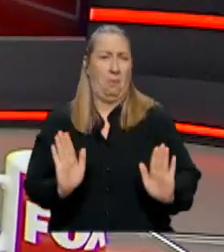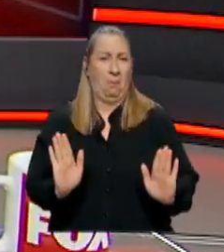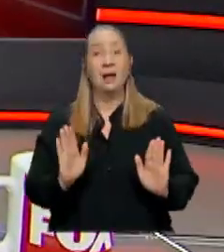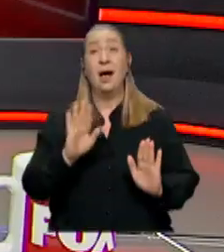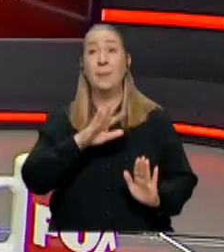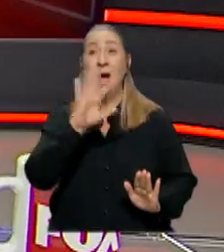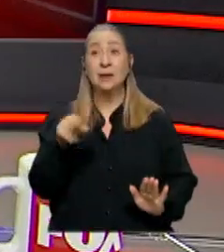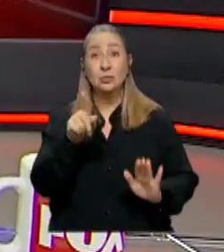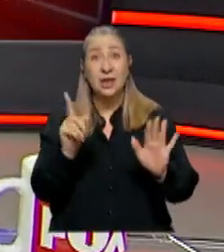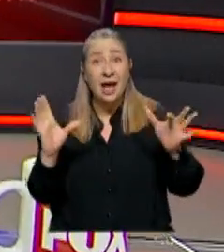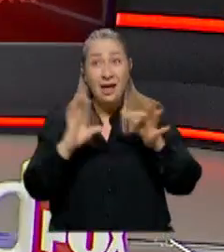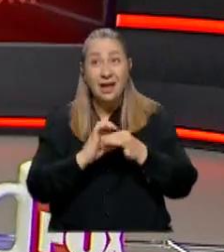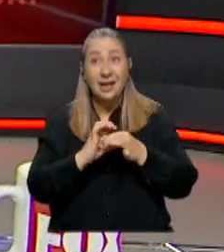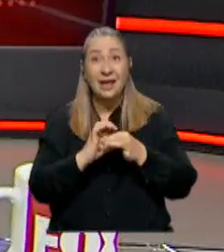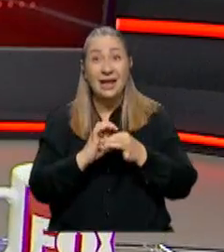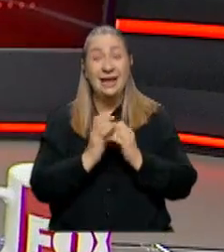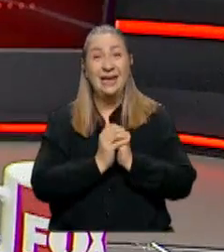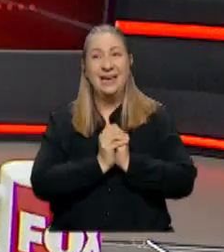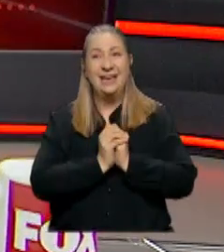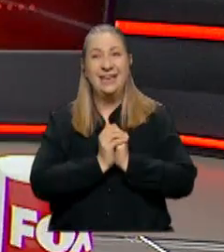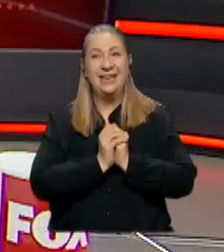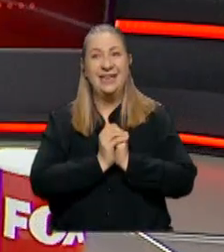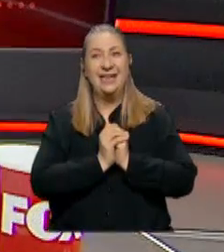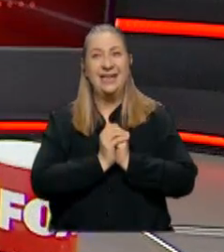Fakat herkes bununla ilgili